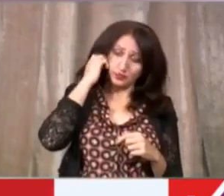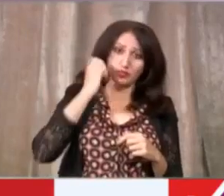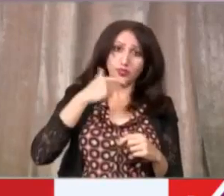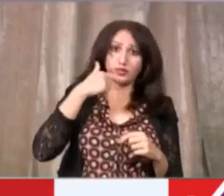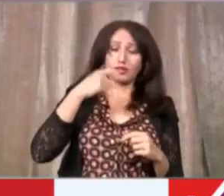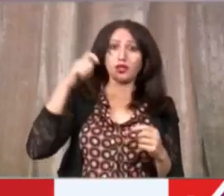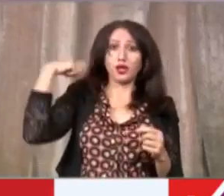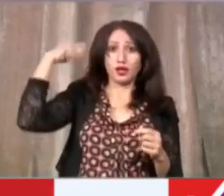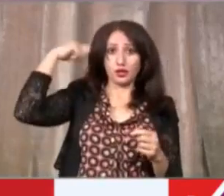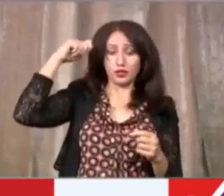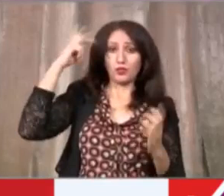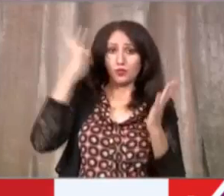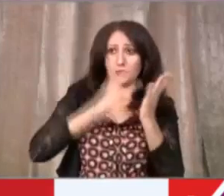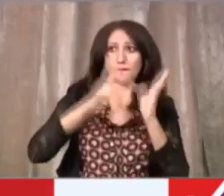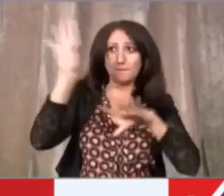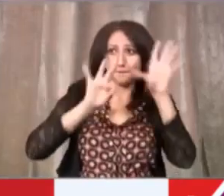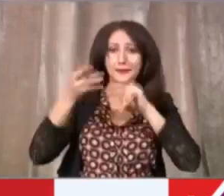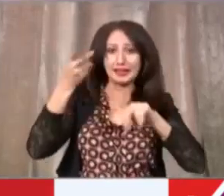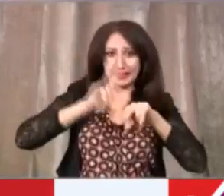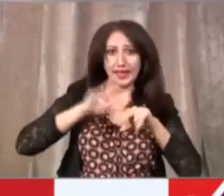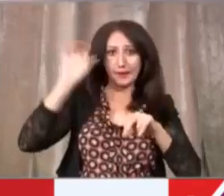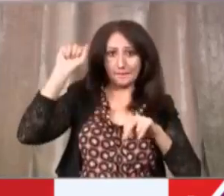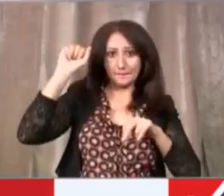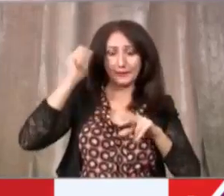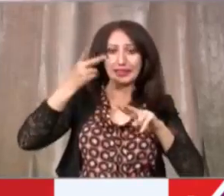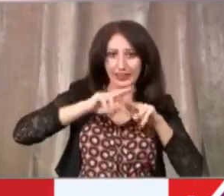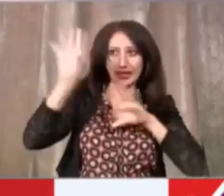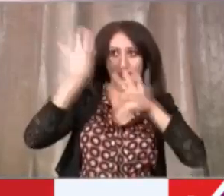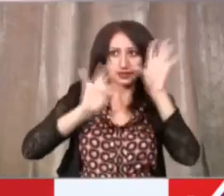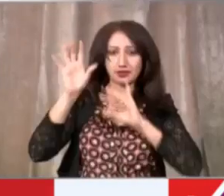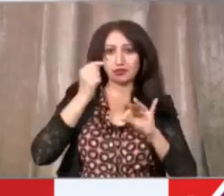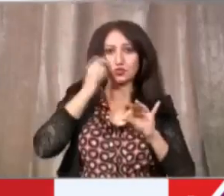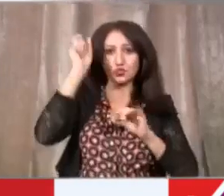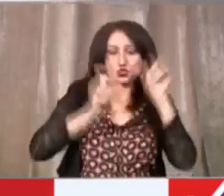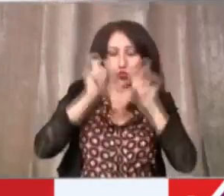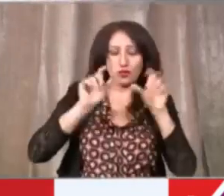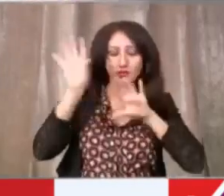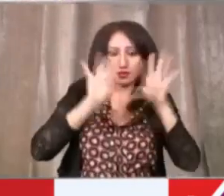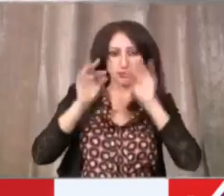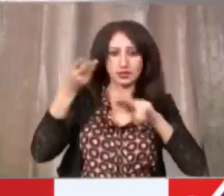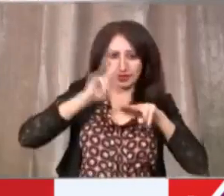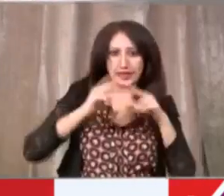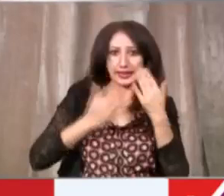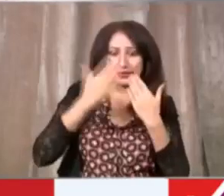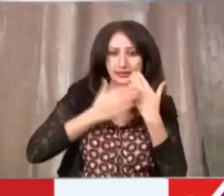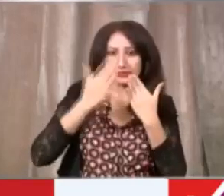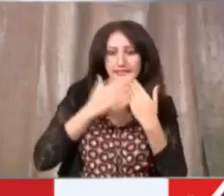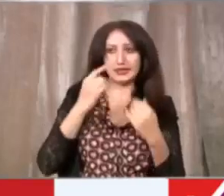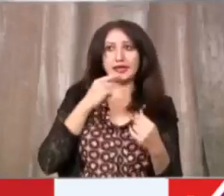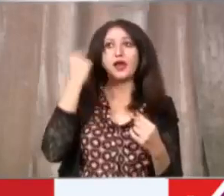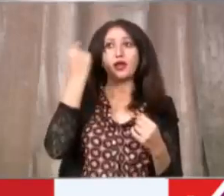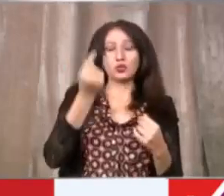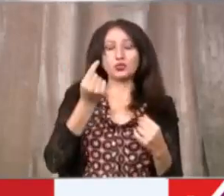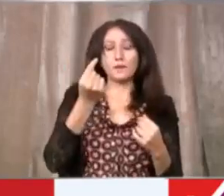باعاده تشكيل مجلس اداره الهيئه مره اخرى ومن هنا وبستسمحكم